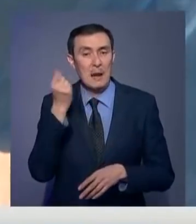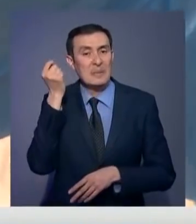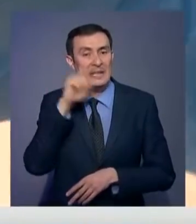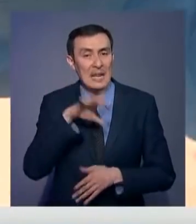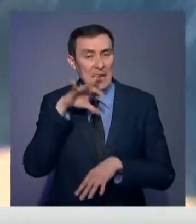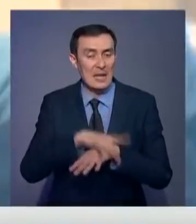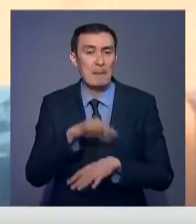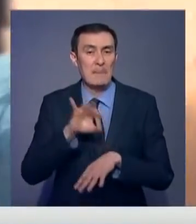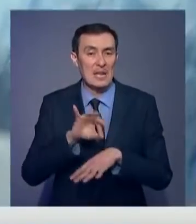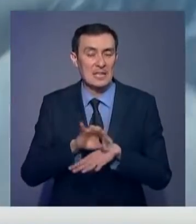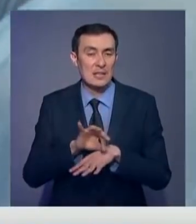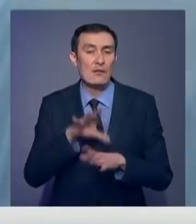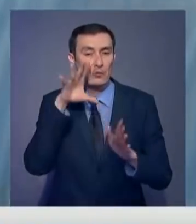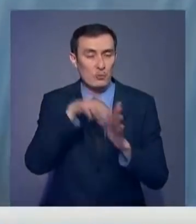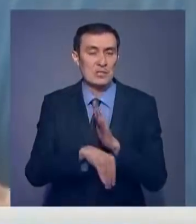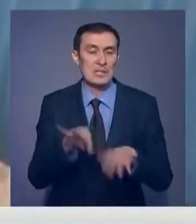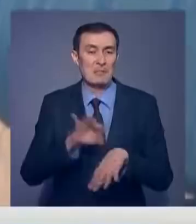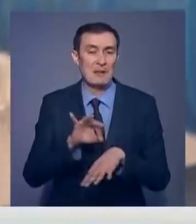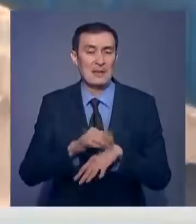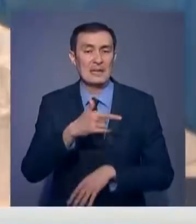определения болезней, в том числе гриппа.